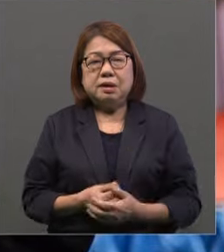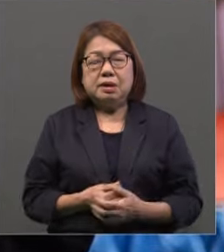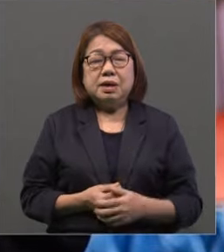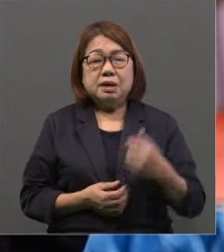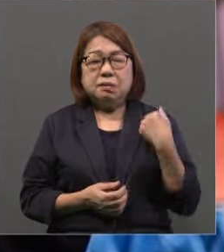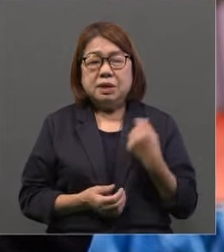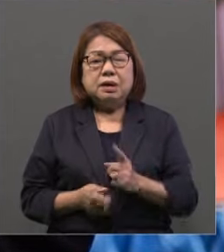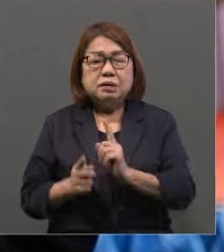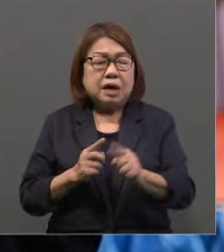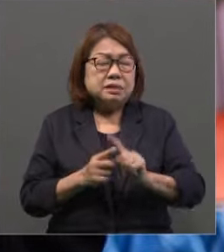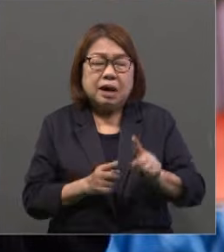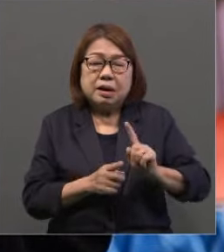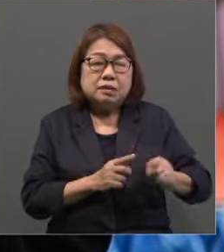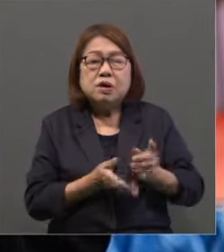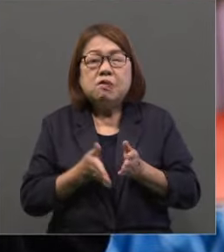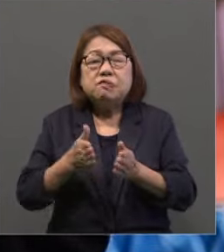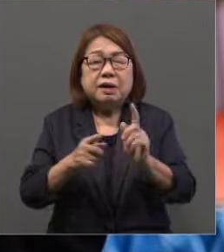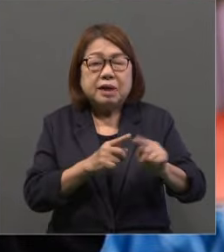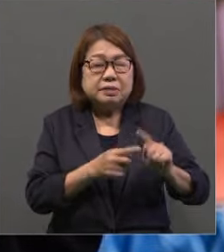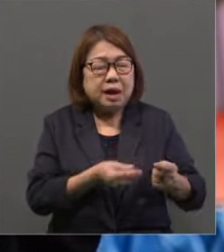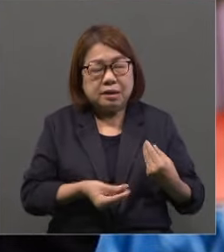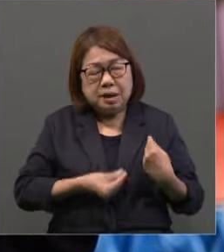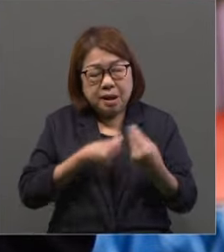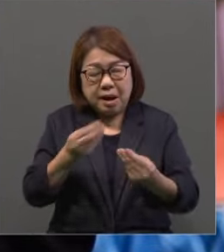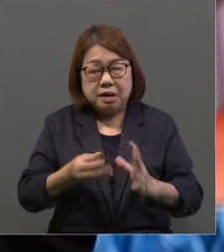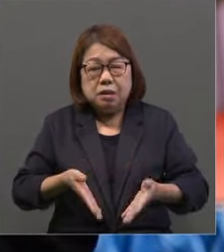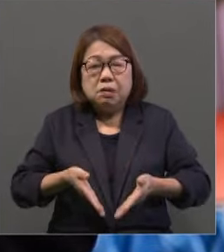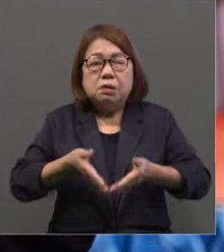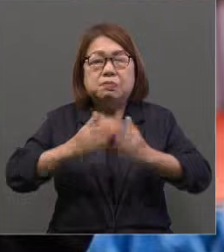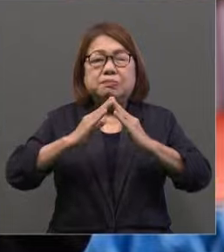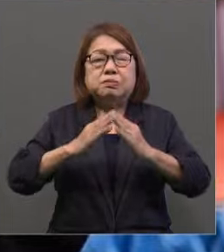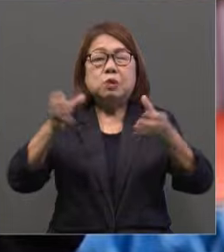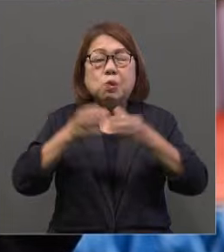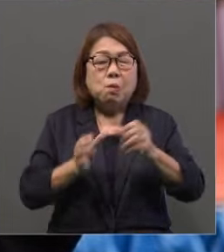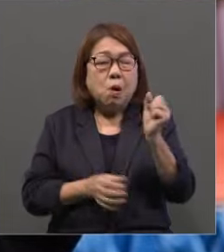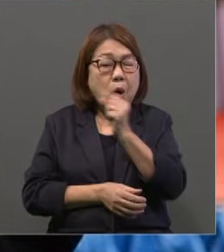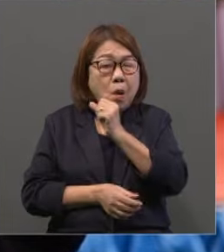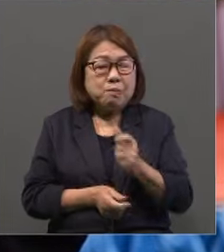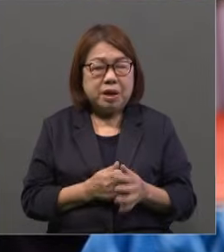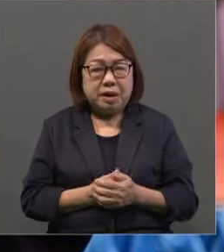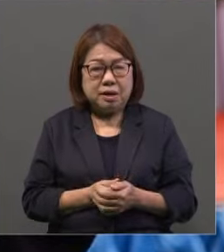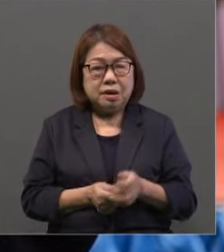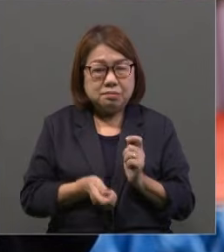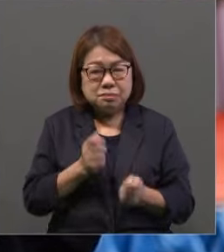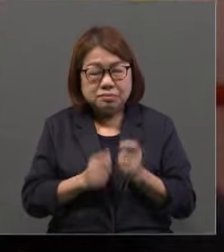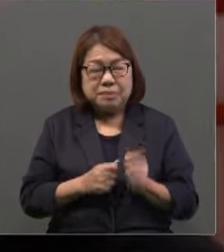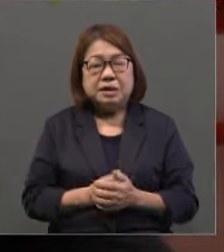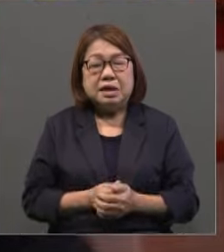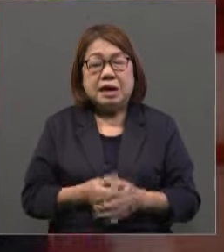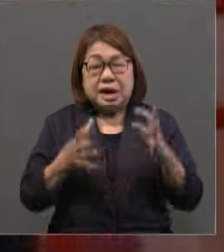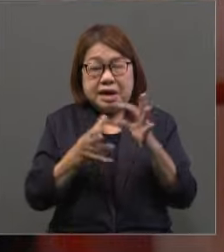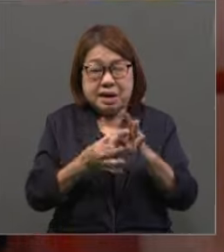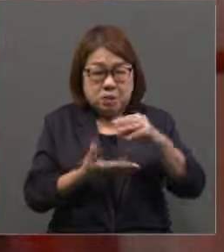ได้ทุกภาคส่วนได้ทุกภาคส่วนจึงทำให้เป็นวงดนตรีลูกทุ่งน่าจะเป็นวงดนตรีลูกทุ่งระดับประถมศึกษ